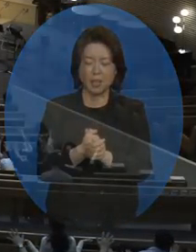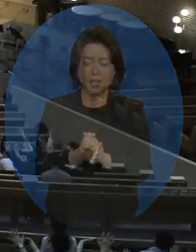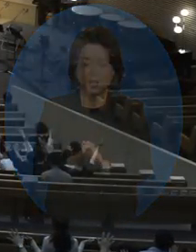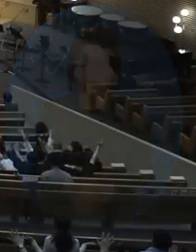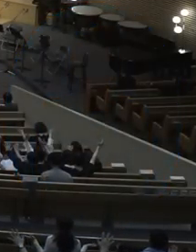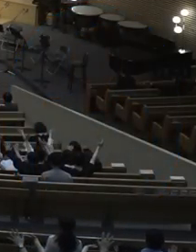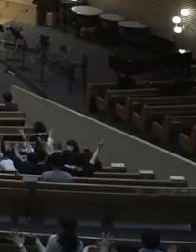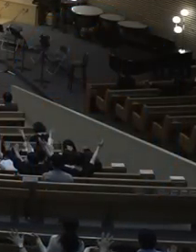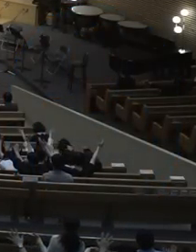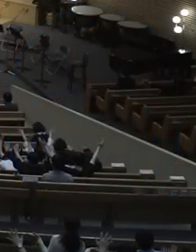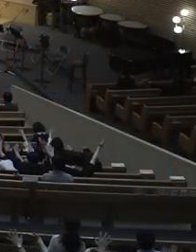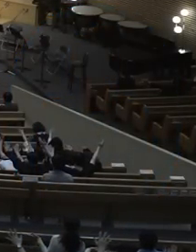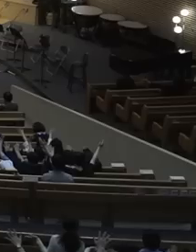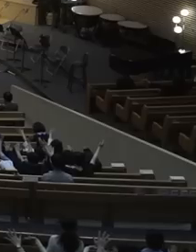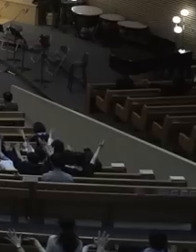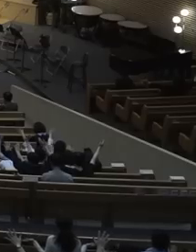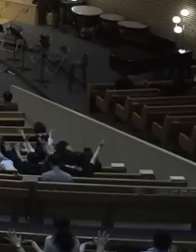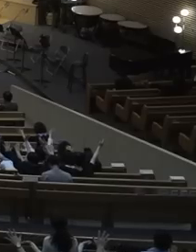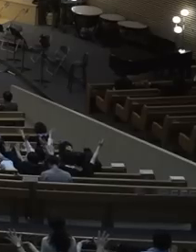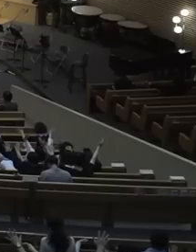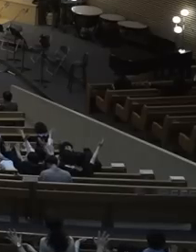주여!